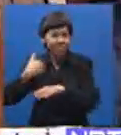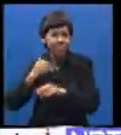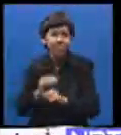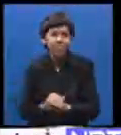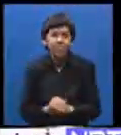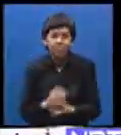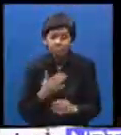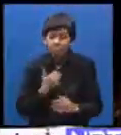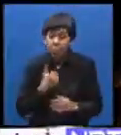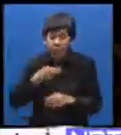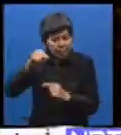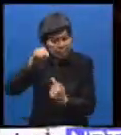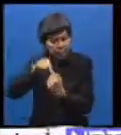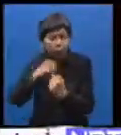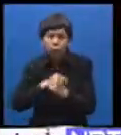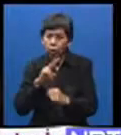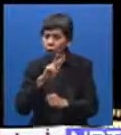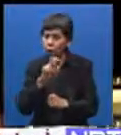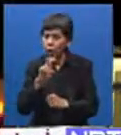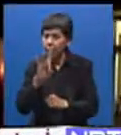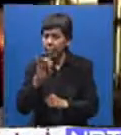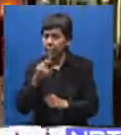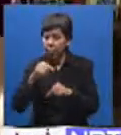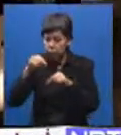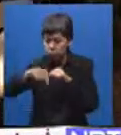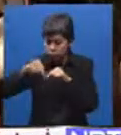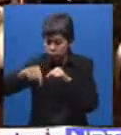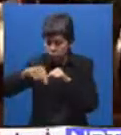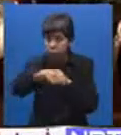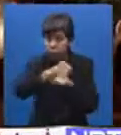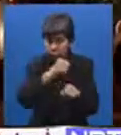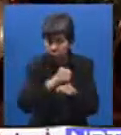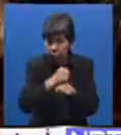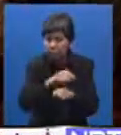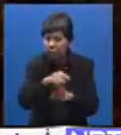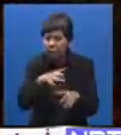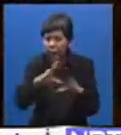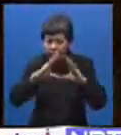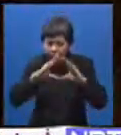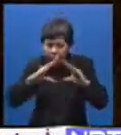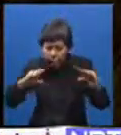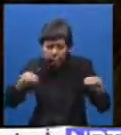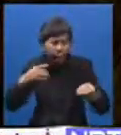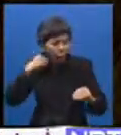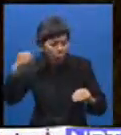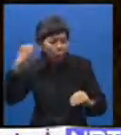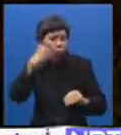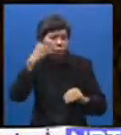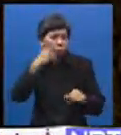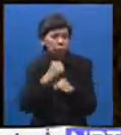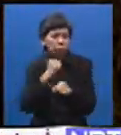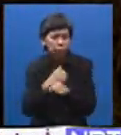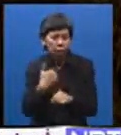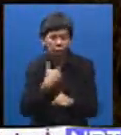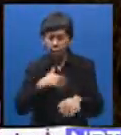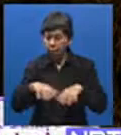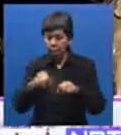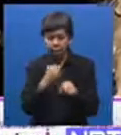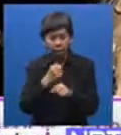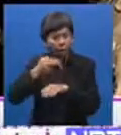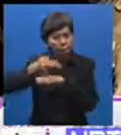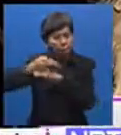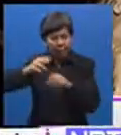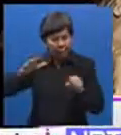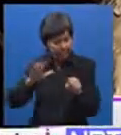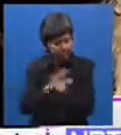ที่เบื้องต้นมีเป้าหมายจำนวน283จุดซึ่งเป็นจุดเสี่ยงต่อการก่อเหตุอาชญากรรมจะสามารถดำเนินการติดตั้ง